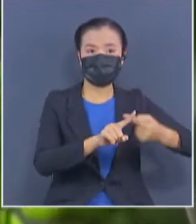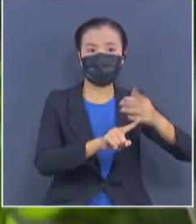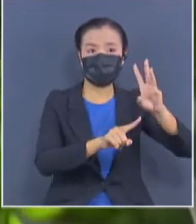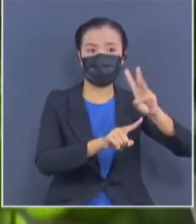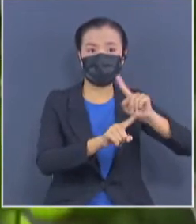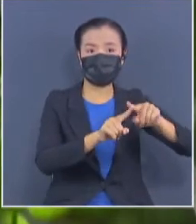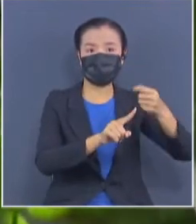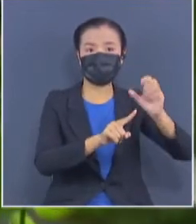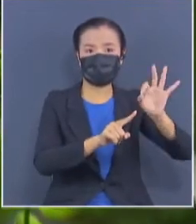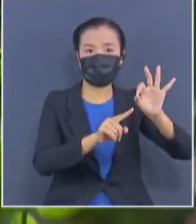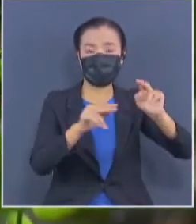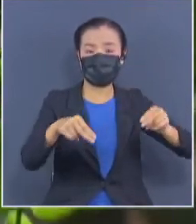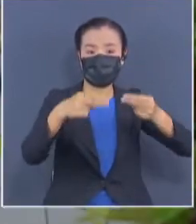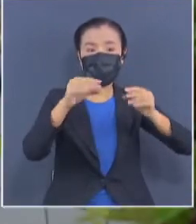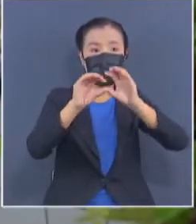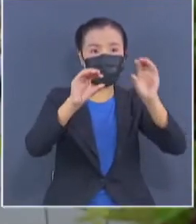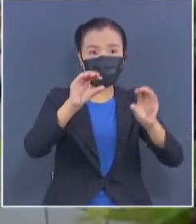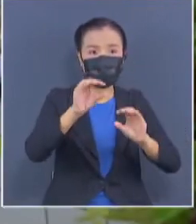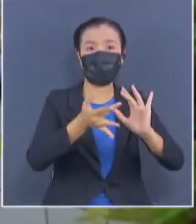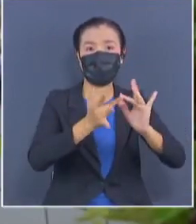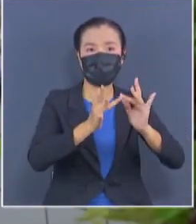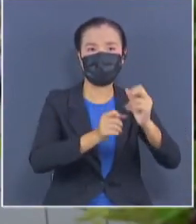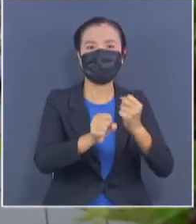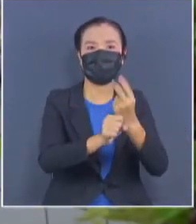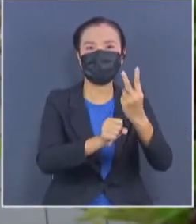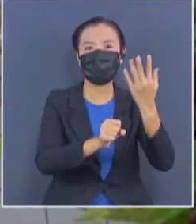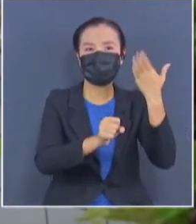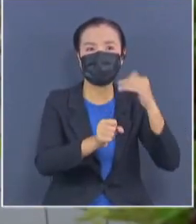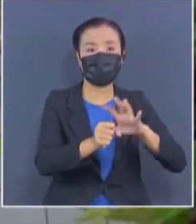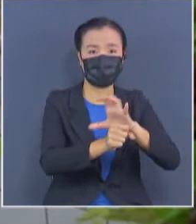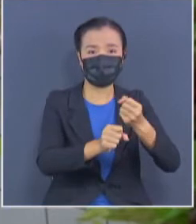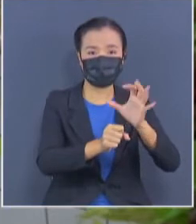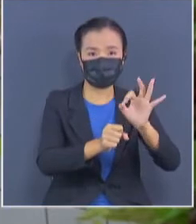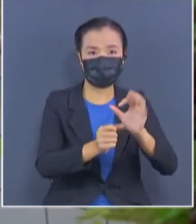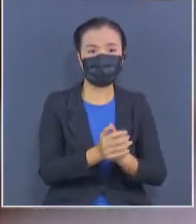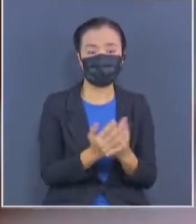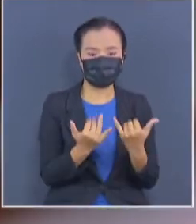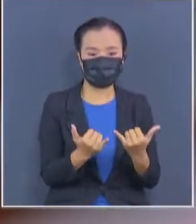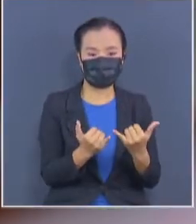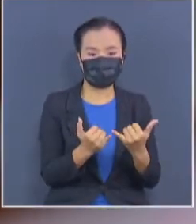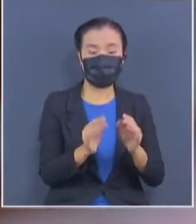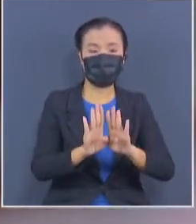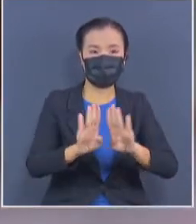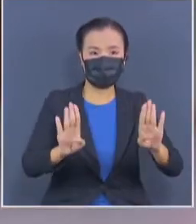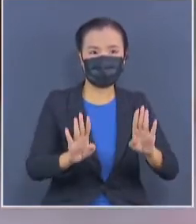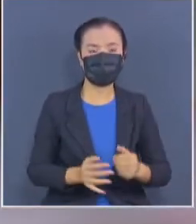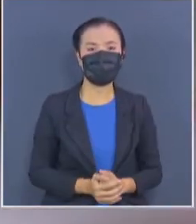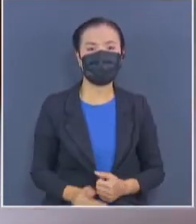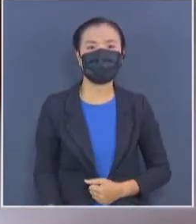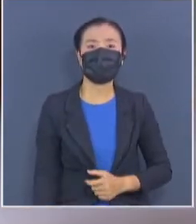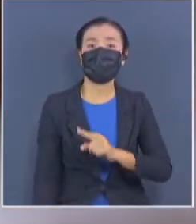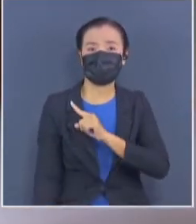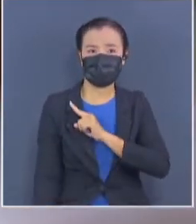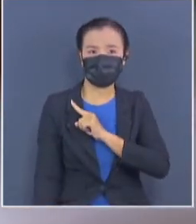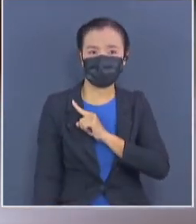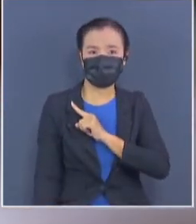ๆเรียนออนไลน์ครับกลับไปเรียนเมื่อ 2ปีที่แล้วที่เจอสถานการณ์โควิชทั้งๆที่ตอนนี้ก็ผ่อนขายหมดเรียบหมู่บ้าน